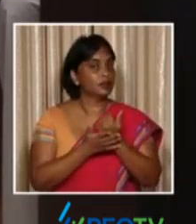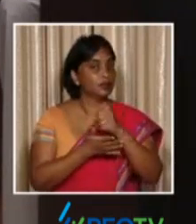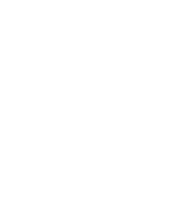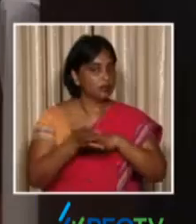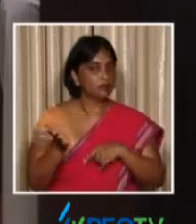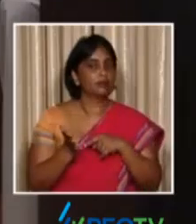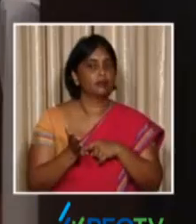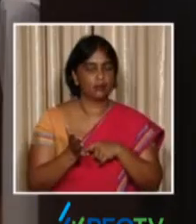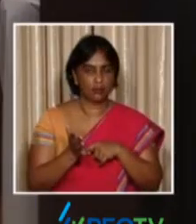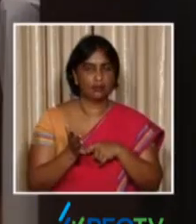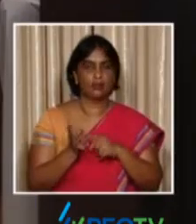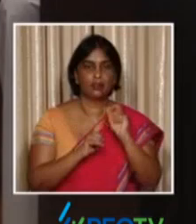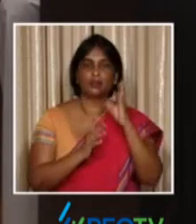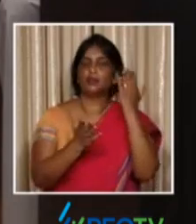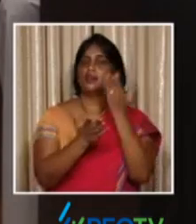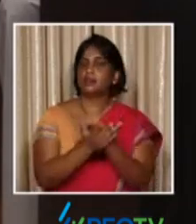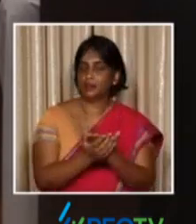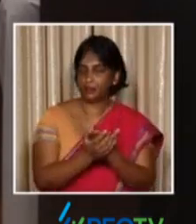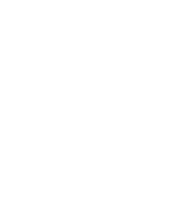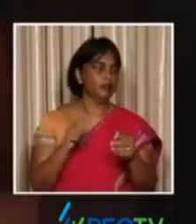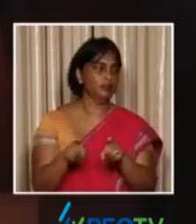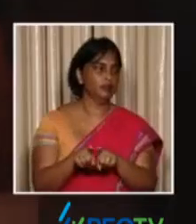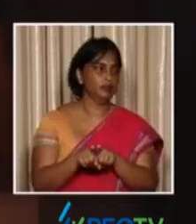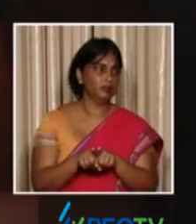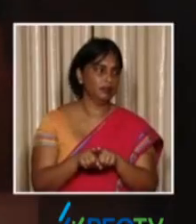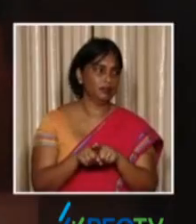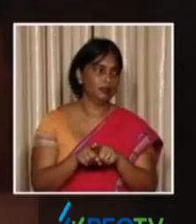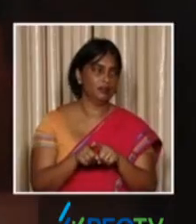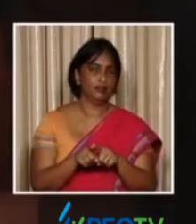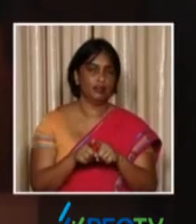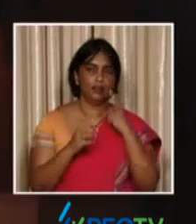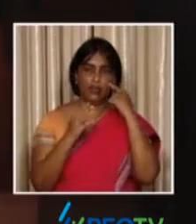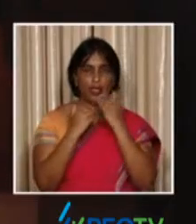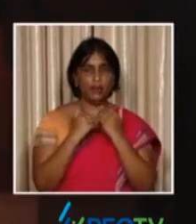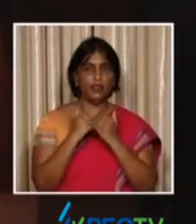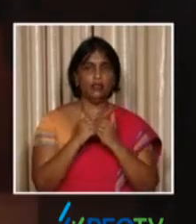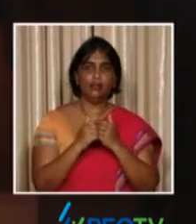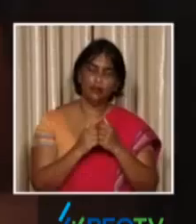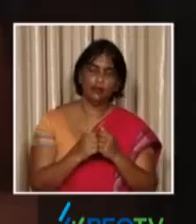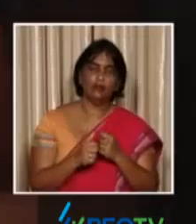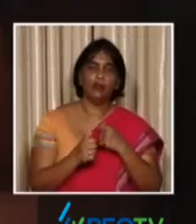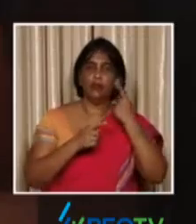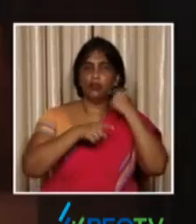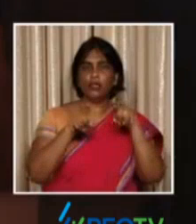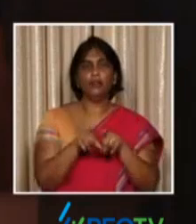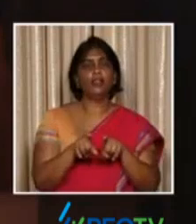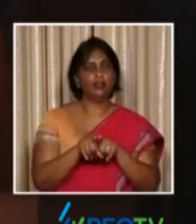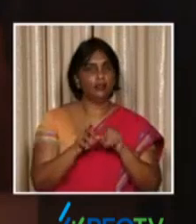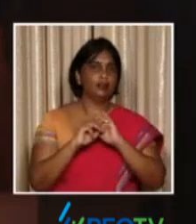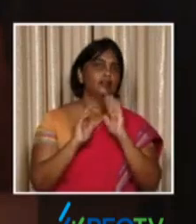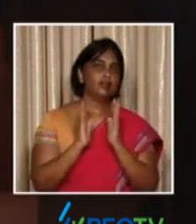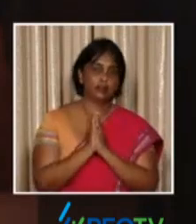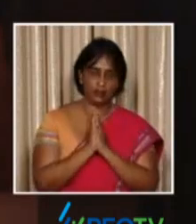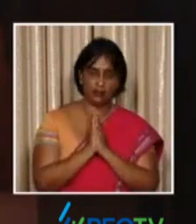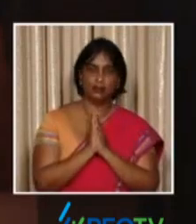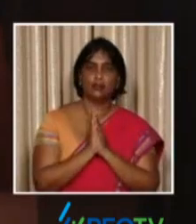ලිපිය සභාගත කරනවා හැන්සට් ගත කරනවා කාදින අතිගරු හිමිපාණන් ප්‍රමුඛ මේ සියලුම පියතුමන්ලා